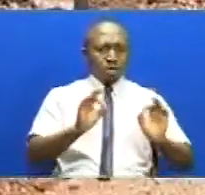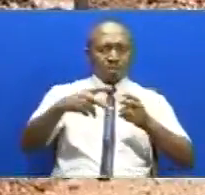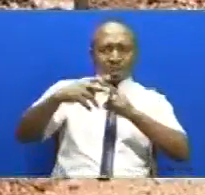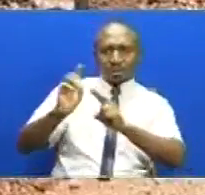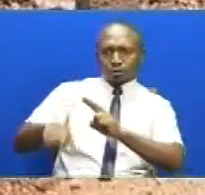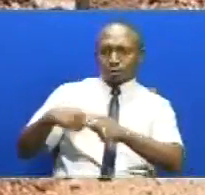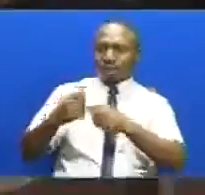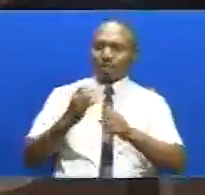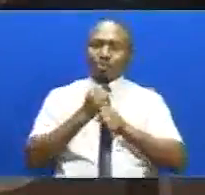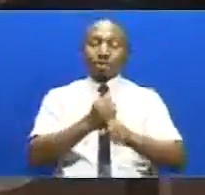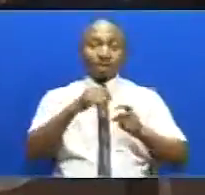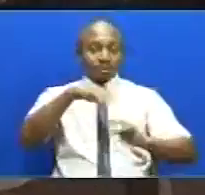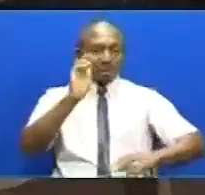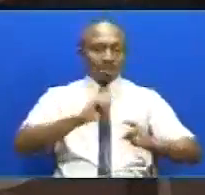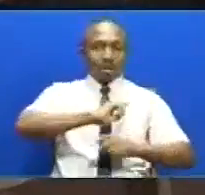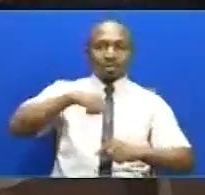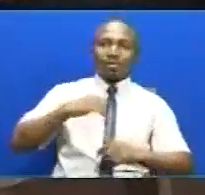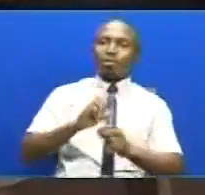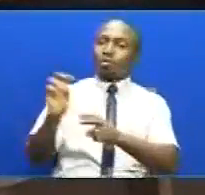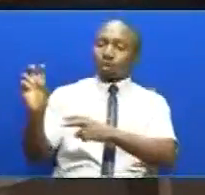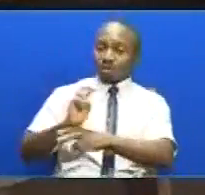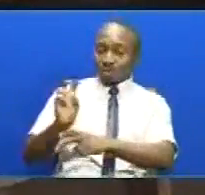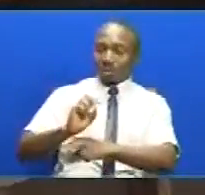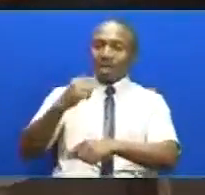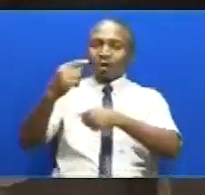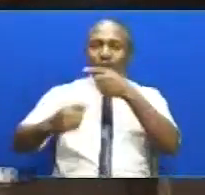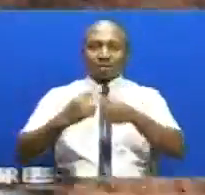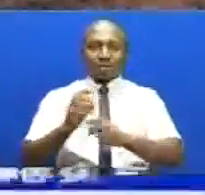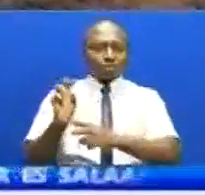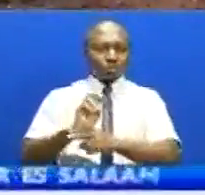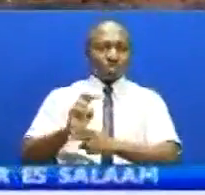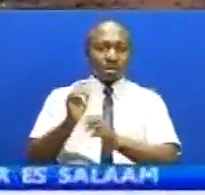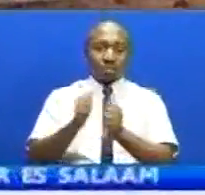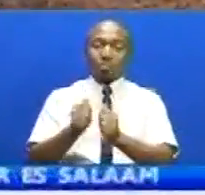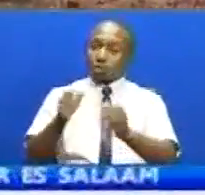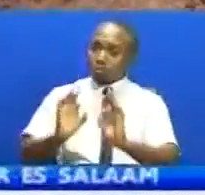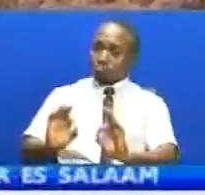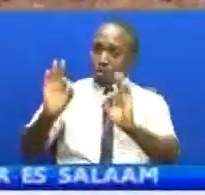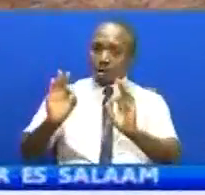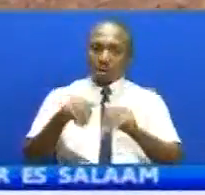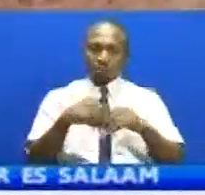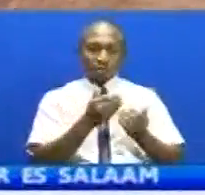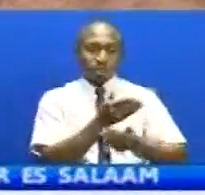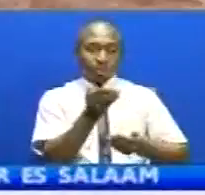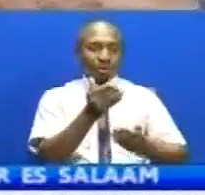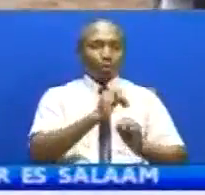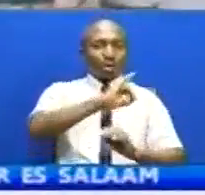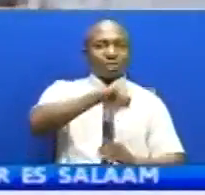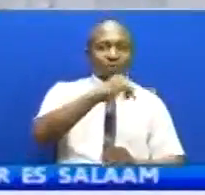aendelee kulizingatia hivyo, lakini na sisi ambao tunasimamia tuendelee kulisimamia hilo la ubora. wenzetu wa